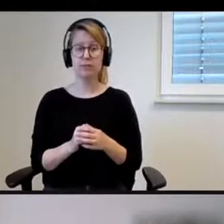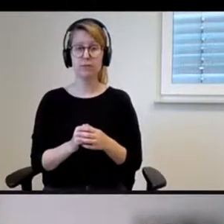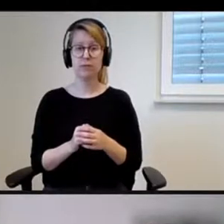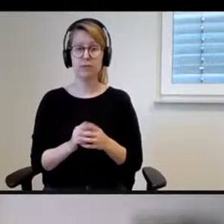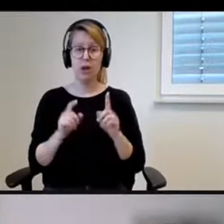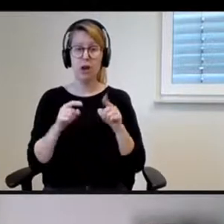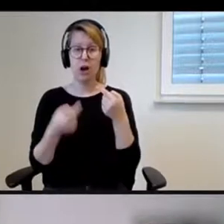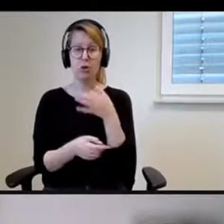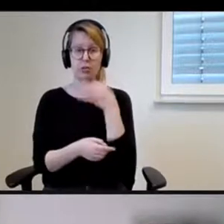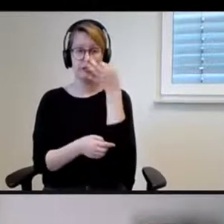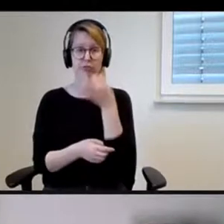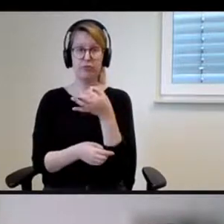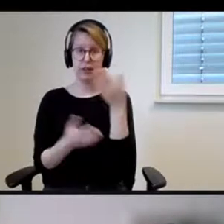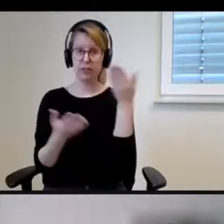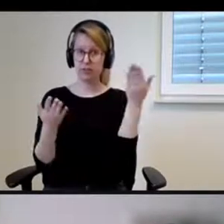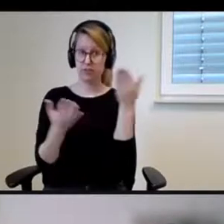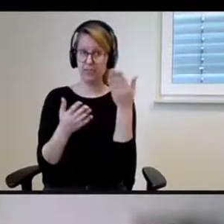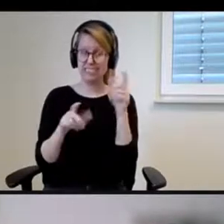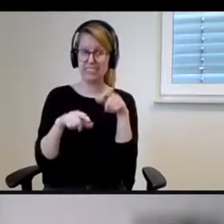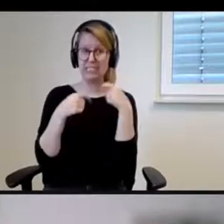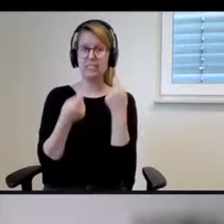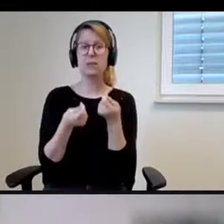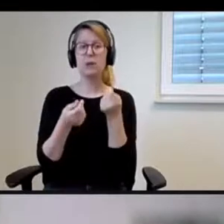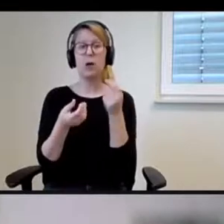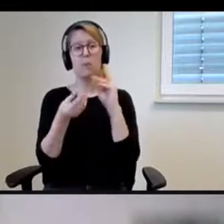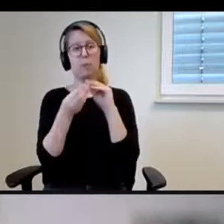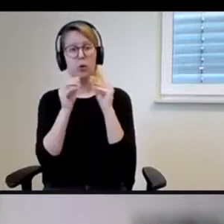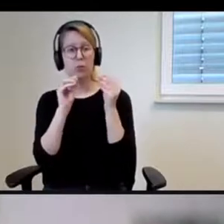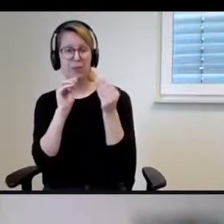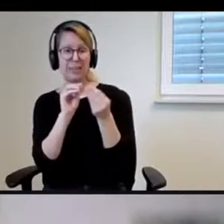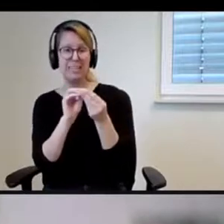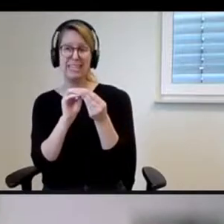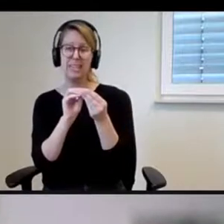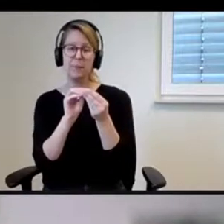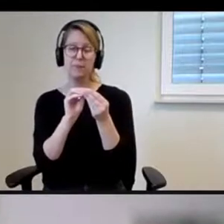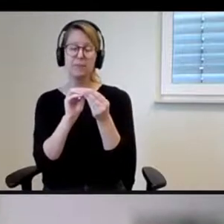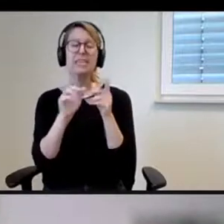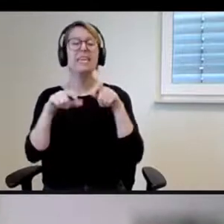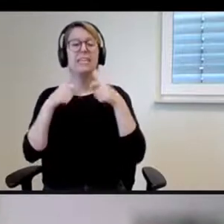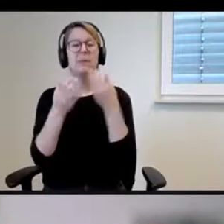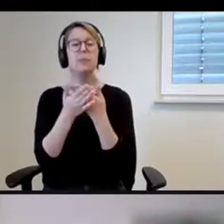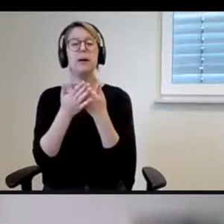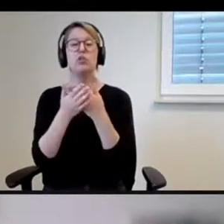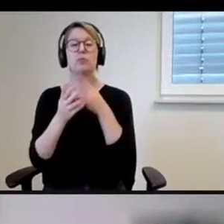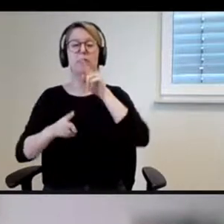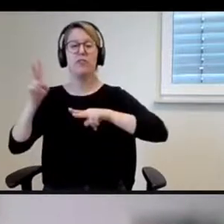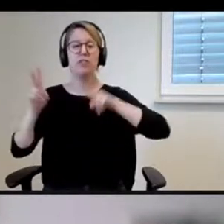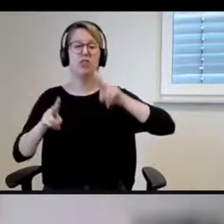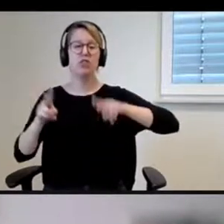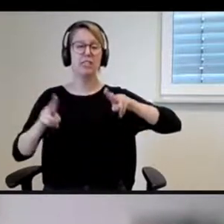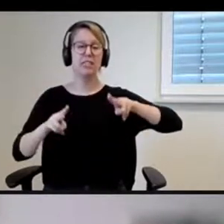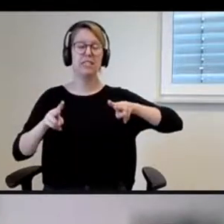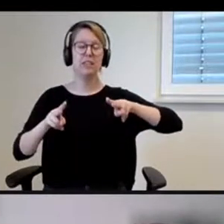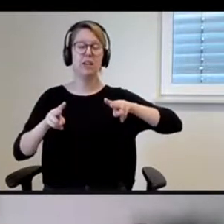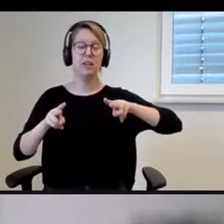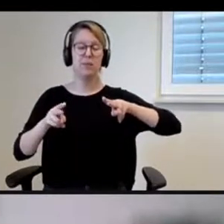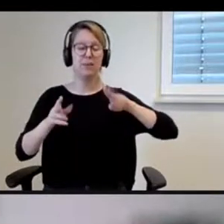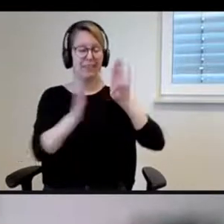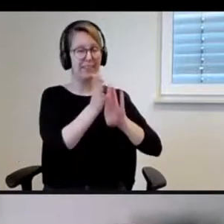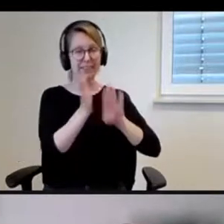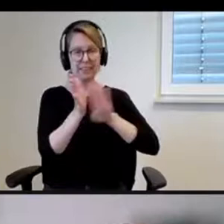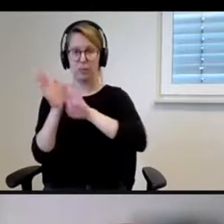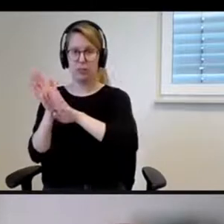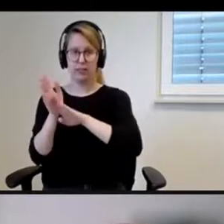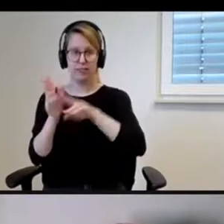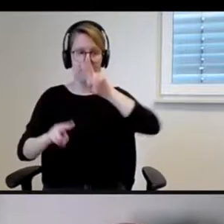et de multiples discriminations. D'ailleurs, j'ouvre une petite parenthèse, nous sommes très contents que cette commission, la commission sous la présidente von